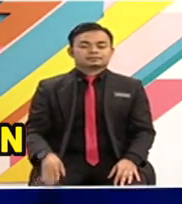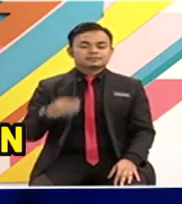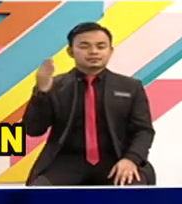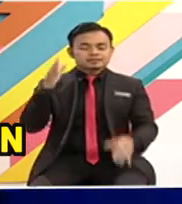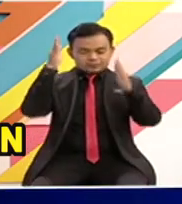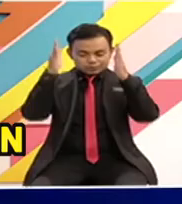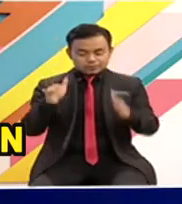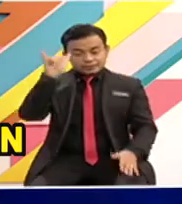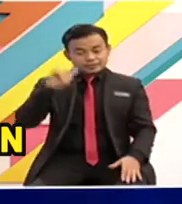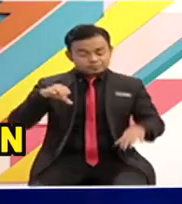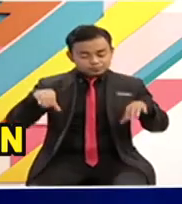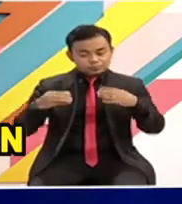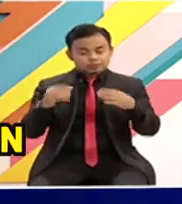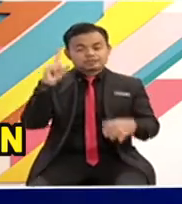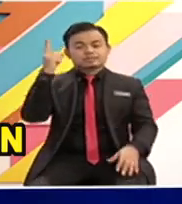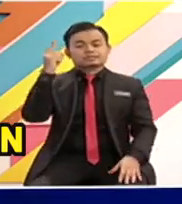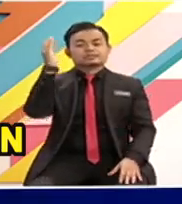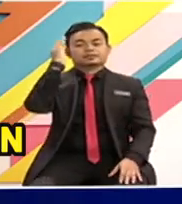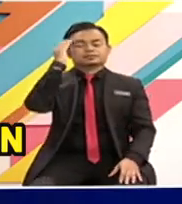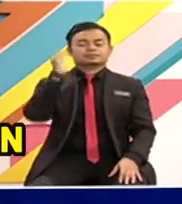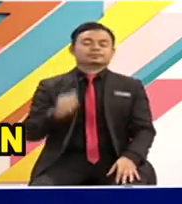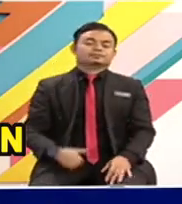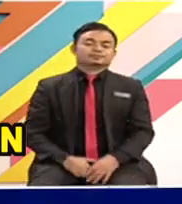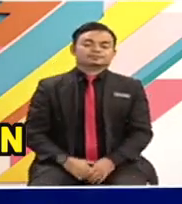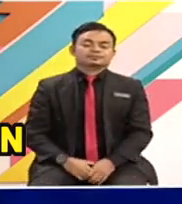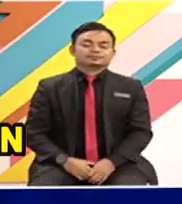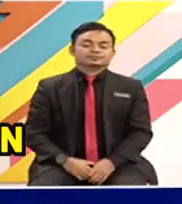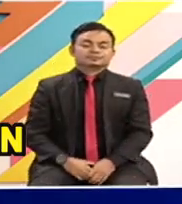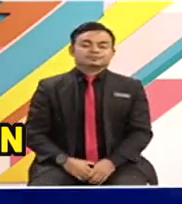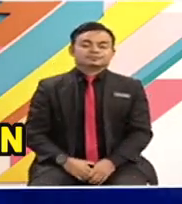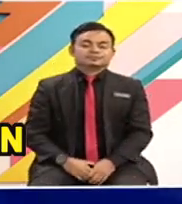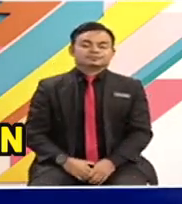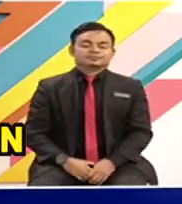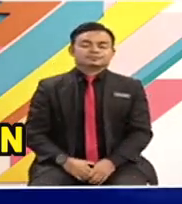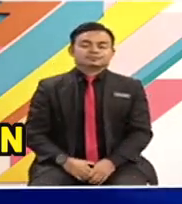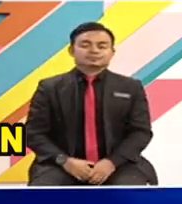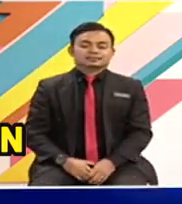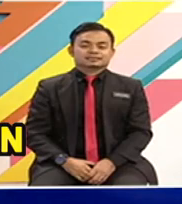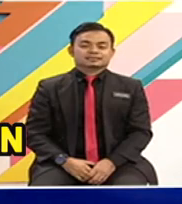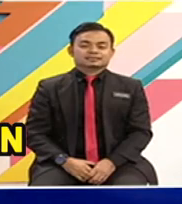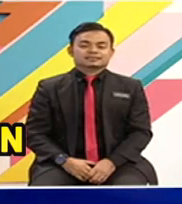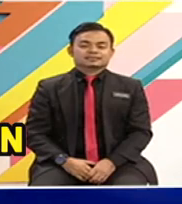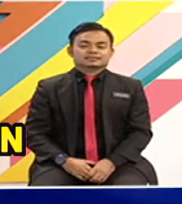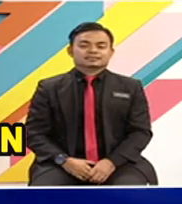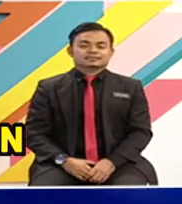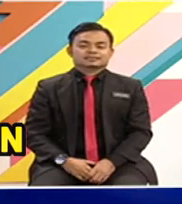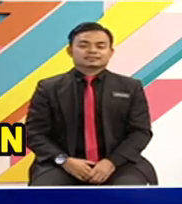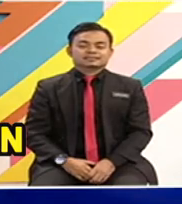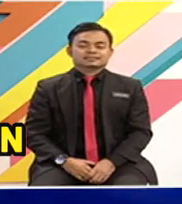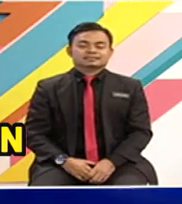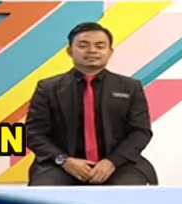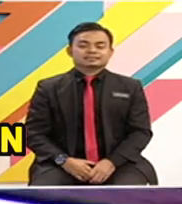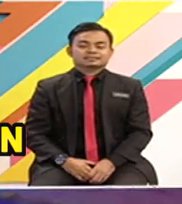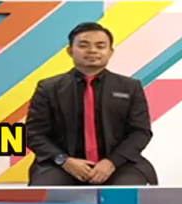maksudnya itu seni FT ini adiyanta situ Tasik sendiri bunyi tafsir Hah